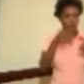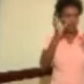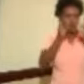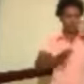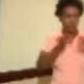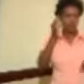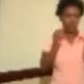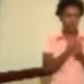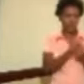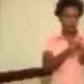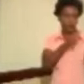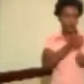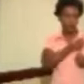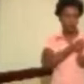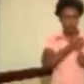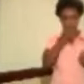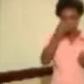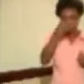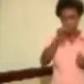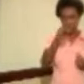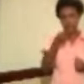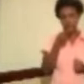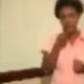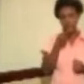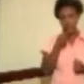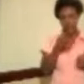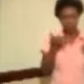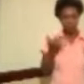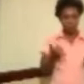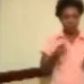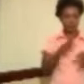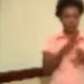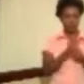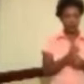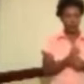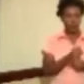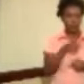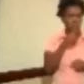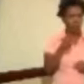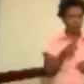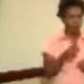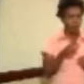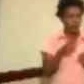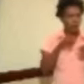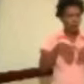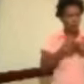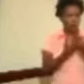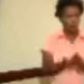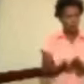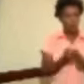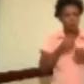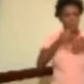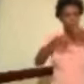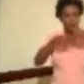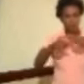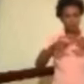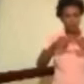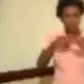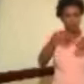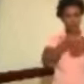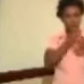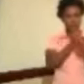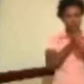là, nous allons aborder un autre thème qui a tout autant de poids, qui c'est la reconstruction du pays. Chaque